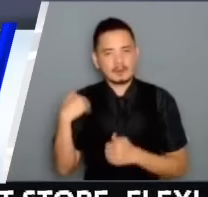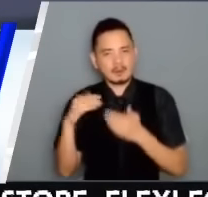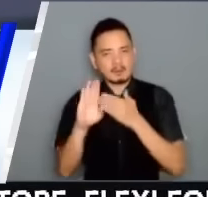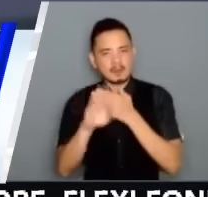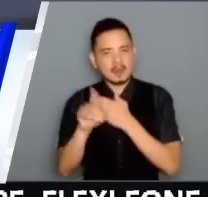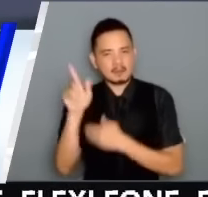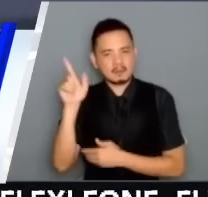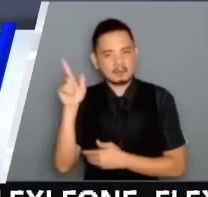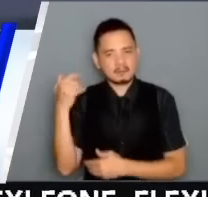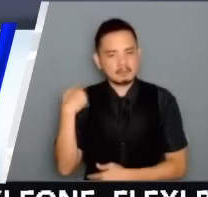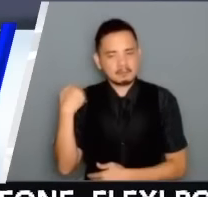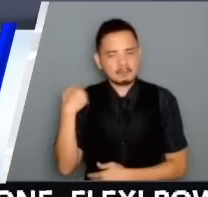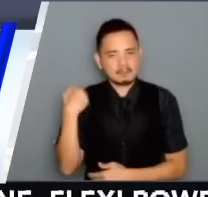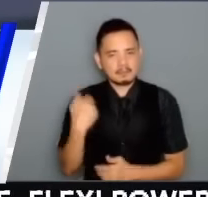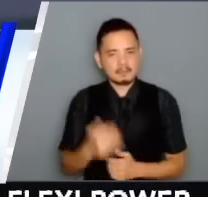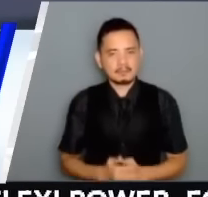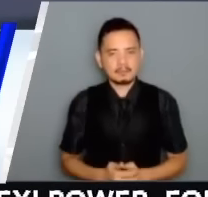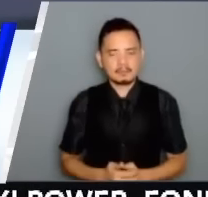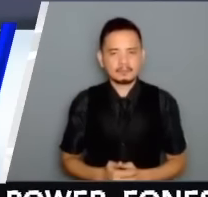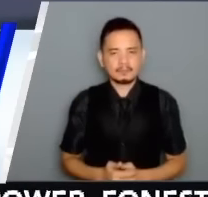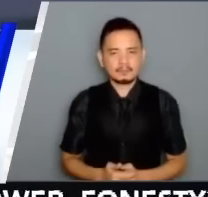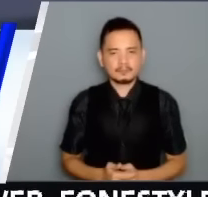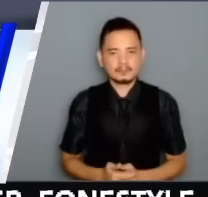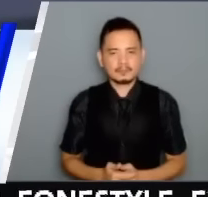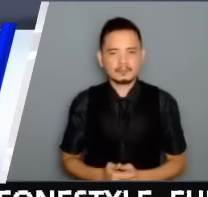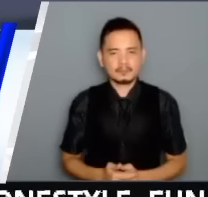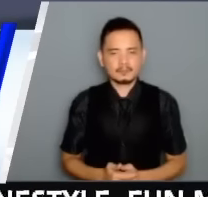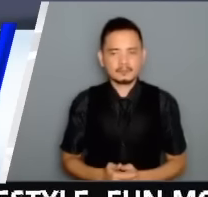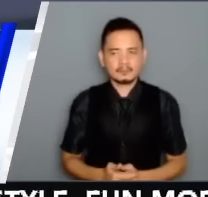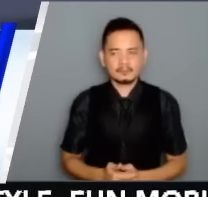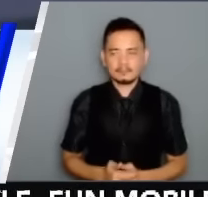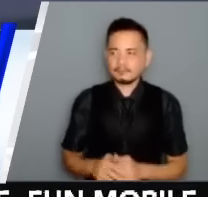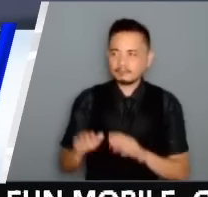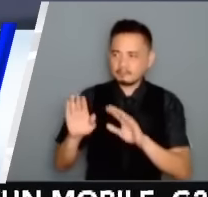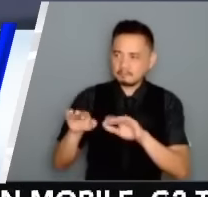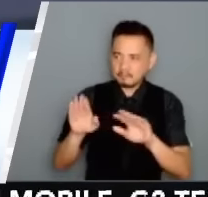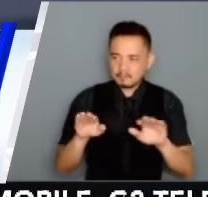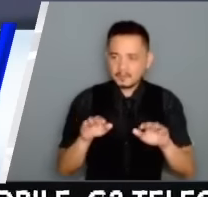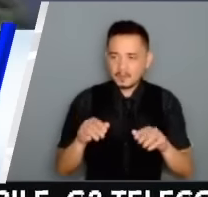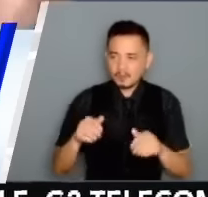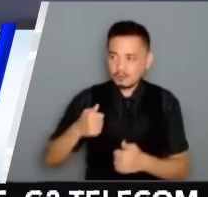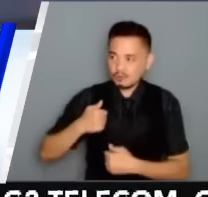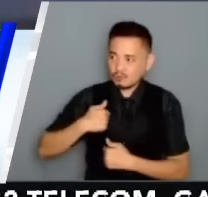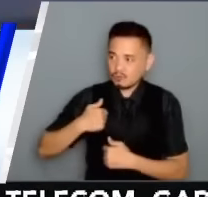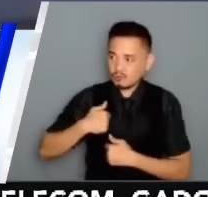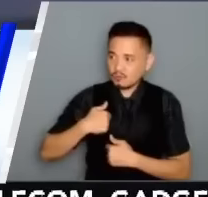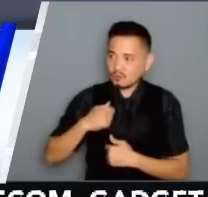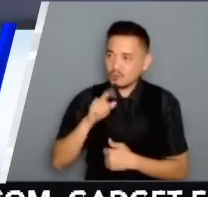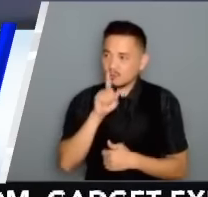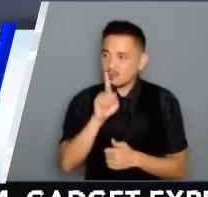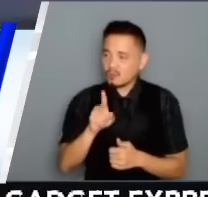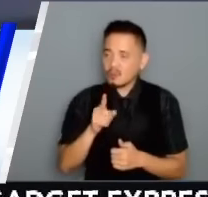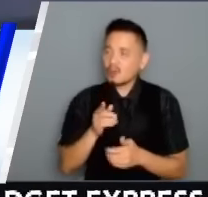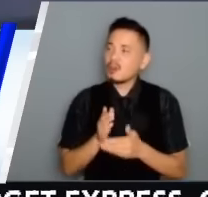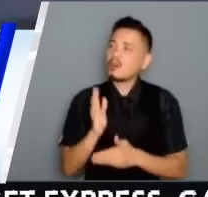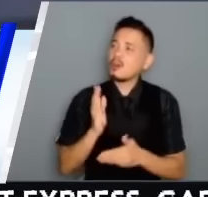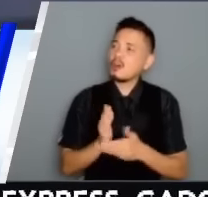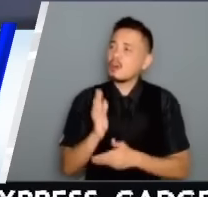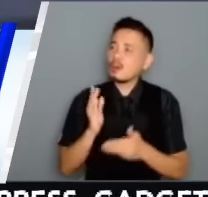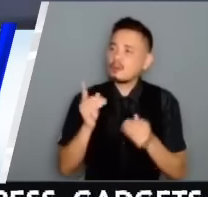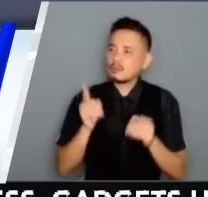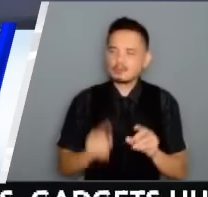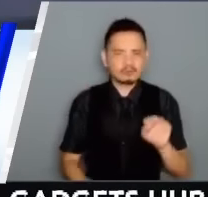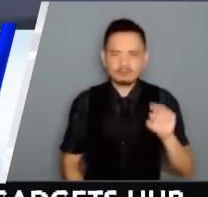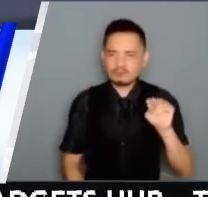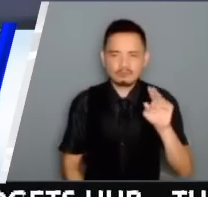pong tanggalin yung impression na yung mga sundalo po natin ay hinayaan nila yung mga Chinese Coast Guard